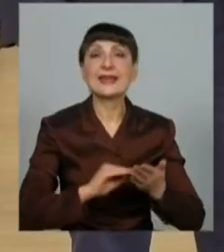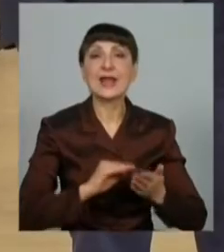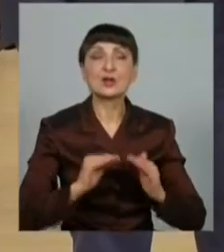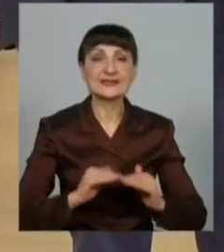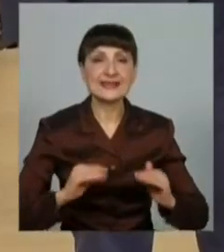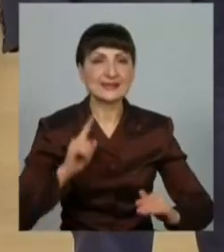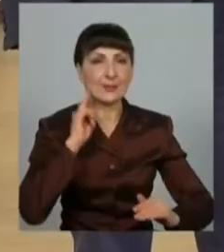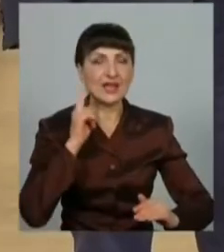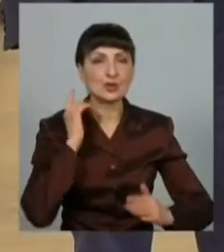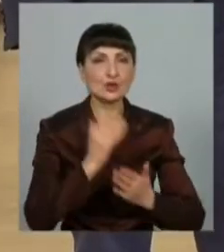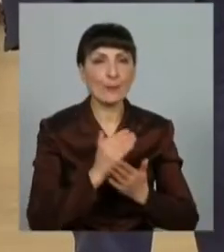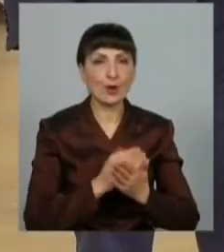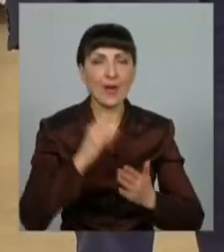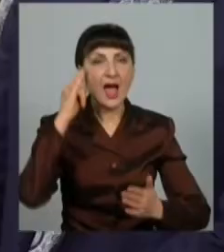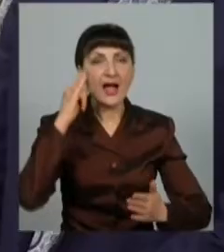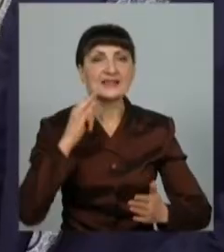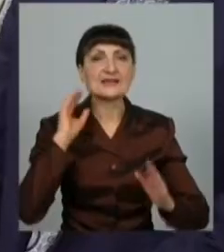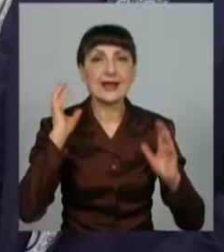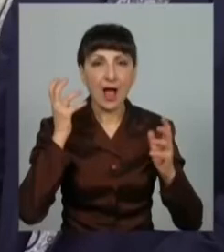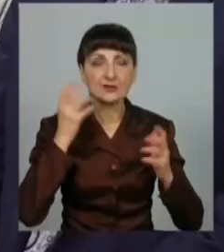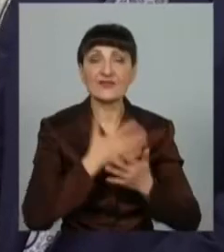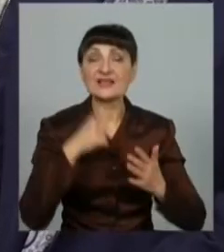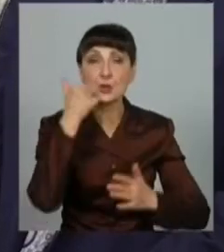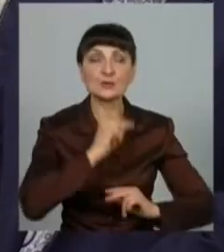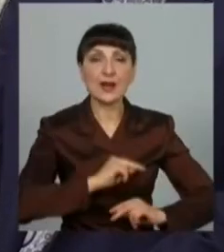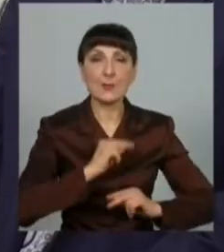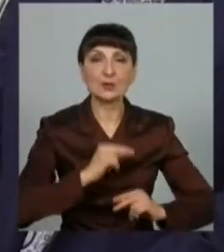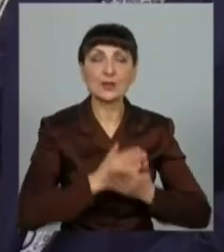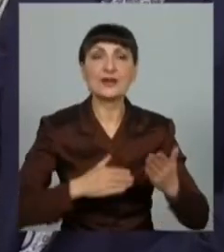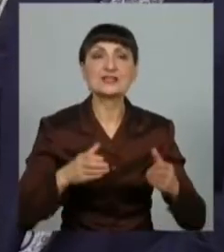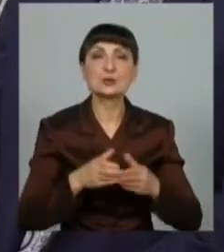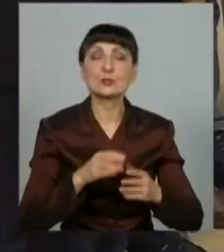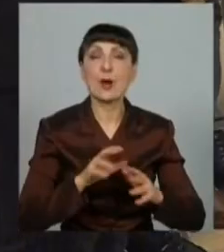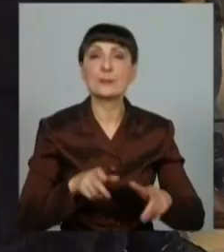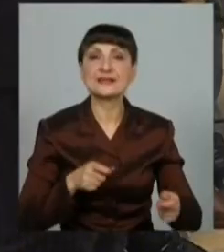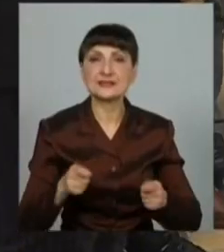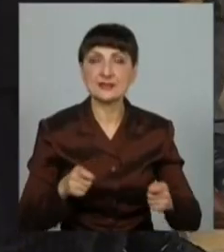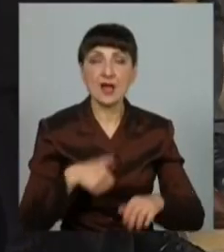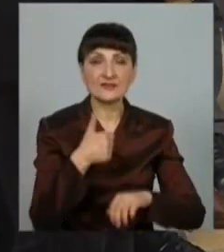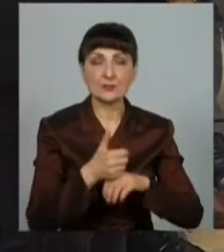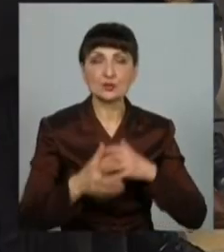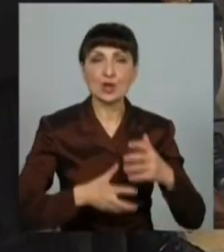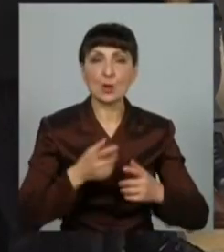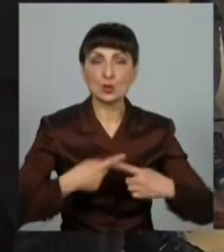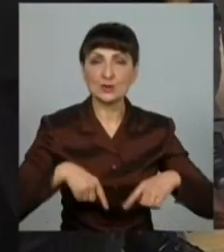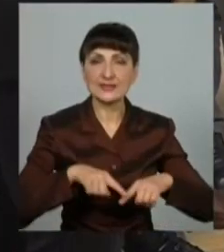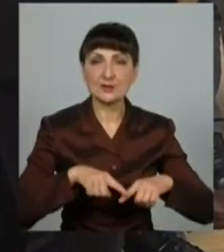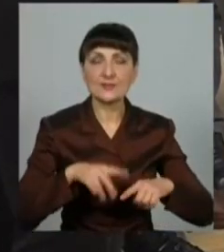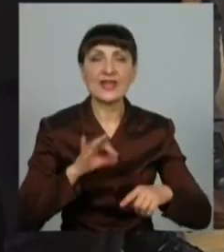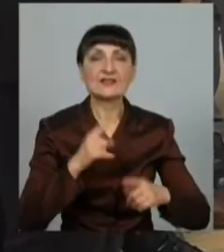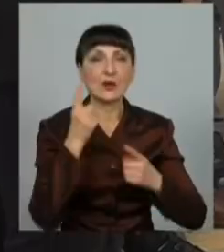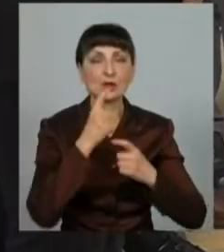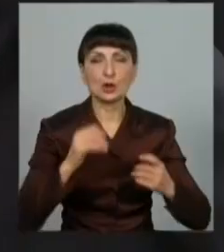детских и молодежных программ на казахском радио. В разные годы работала в пресс-службе президента, возглавляла международную организацию Internews